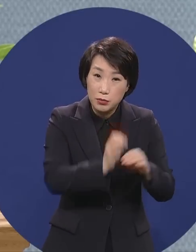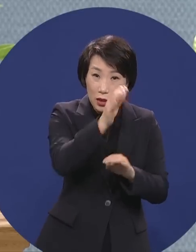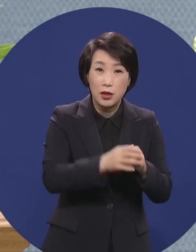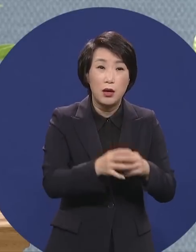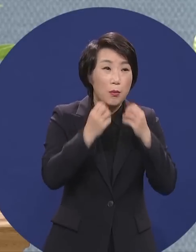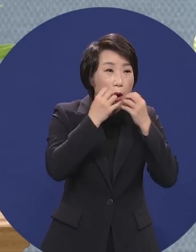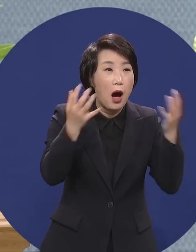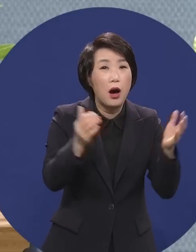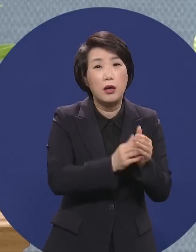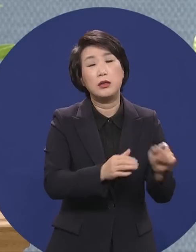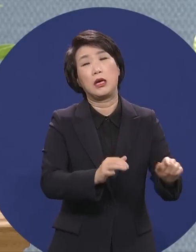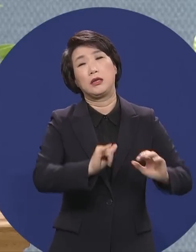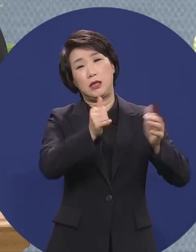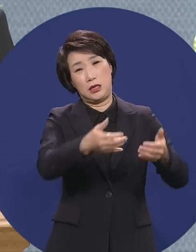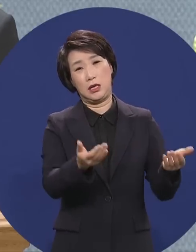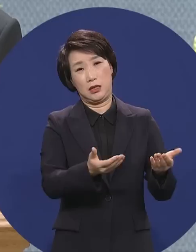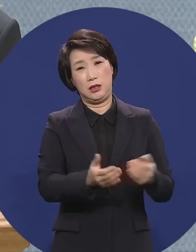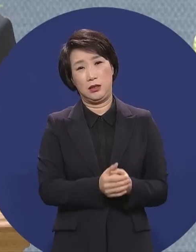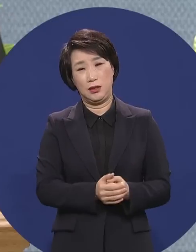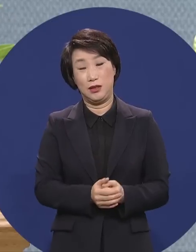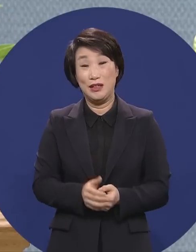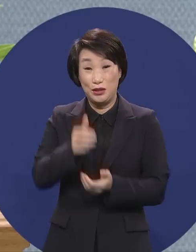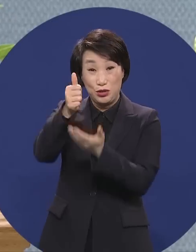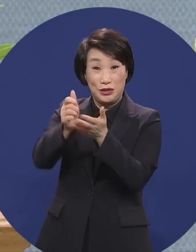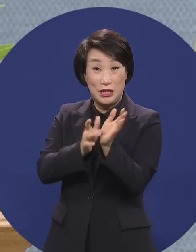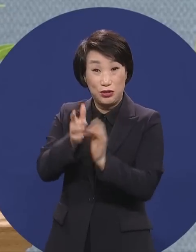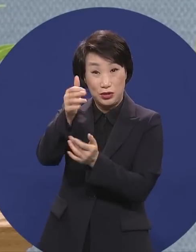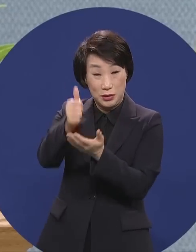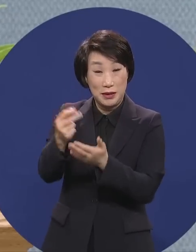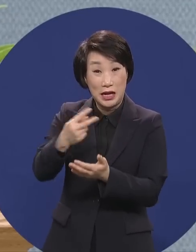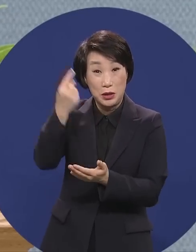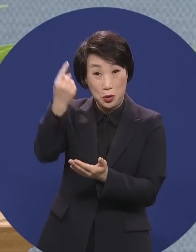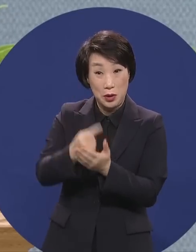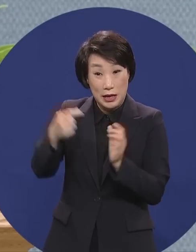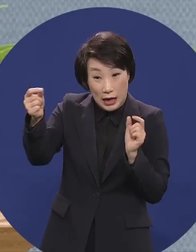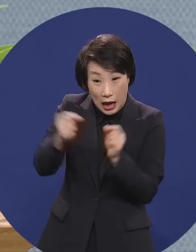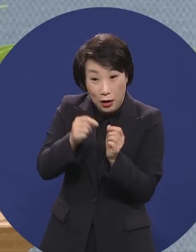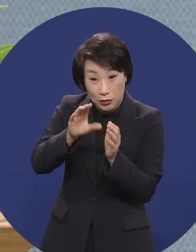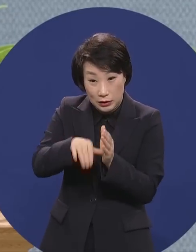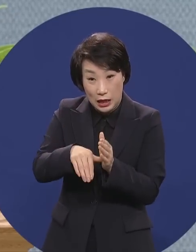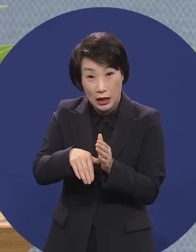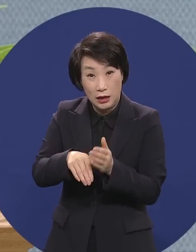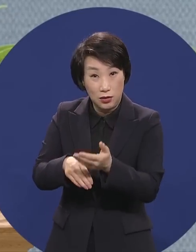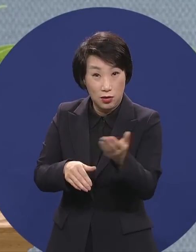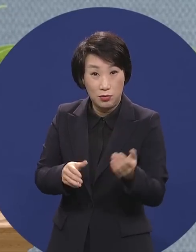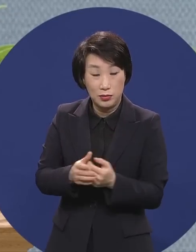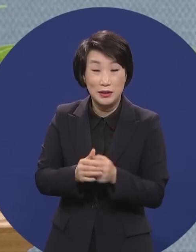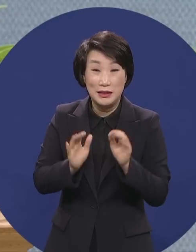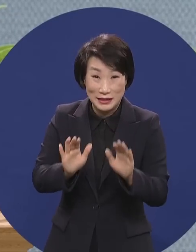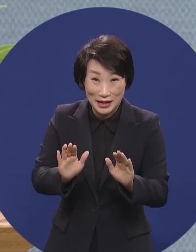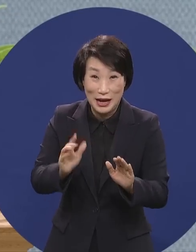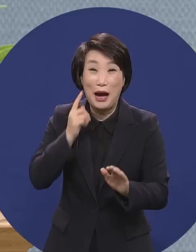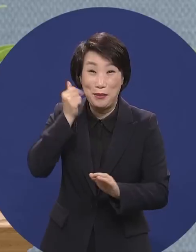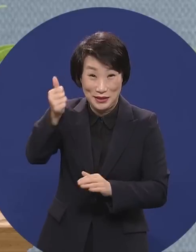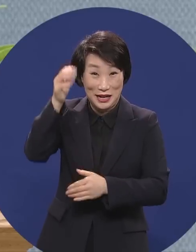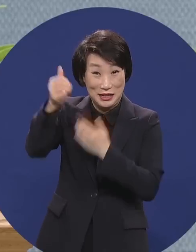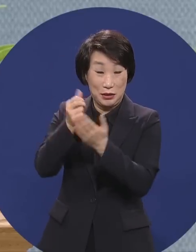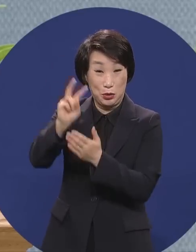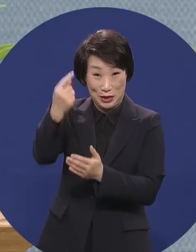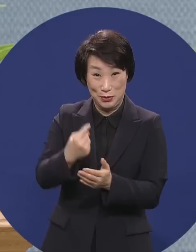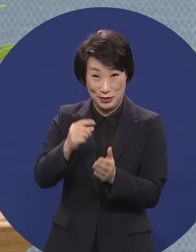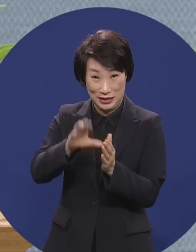뿐인 것이 세상입니다. 주 예수님의 강림이 가까운 이때가 아버지께로 돌아올